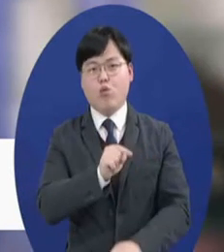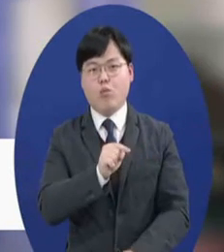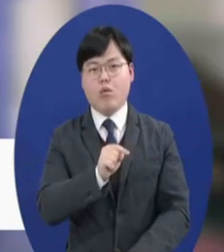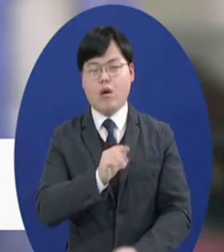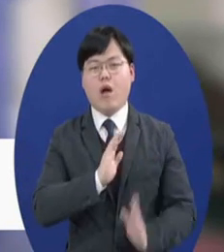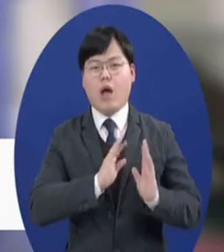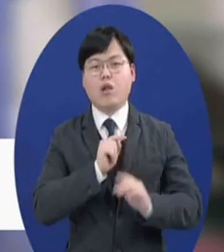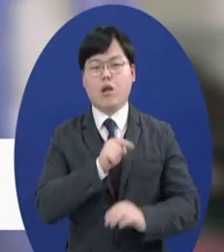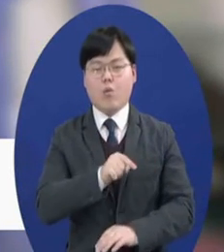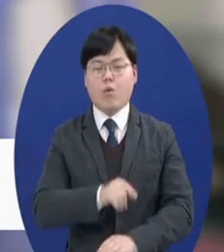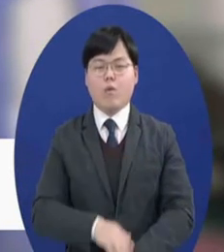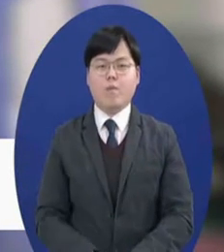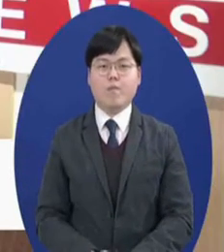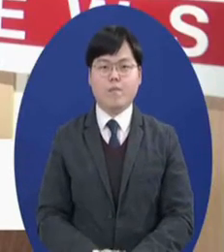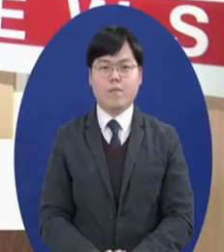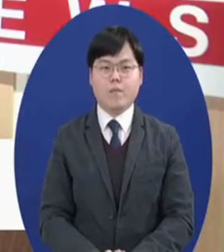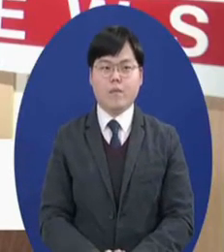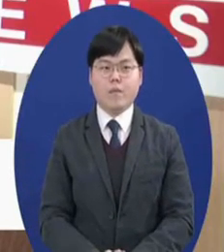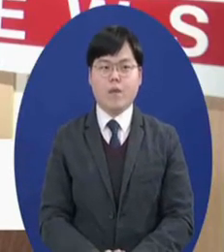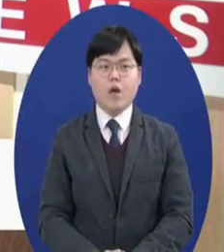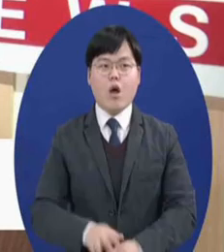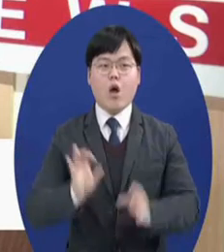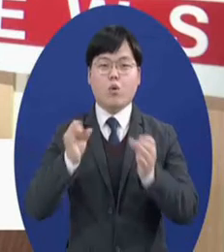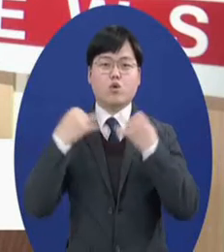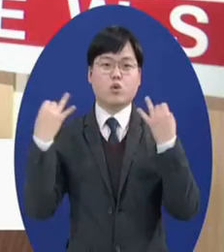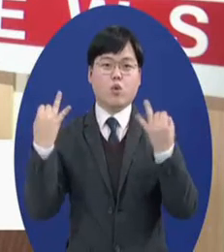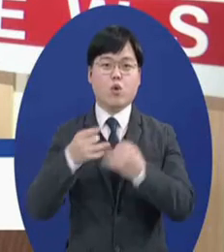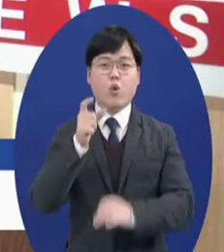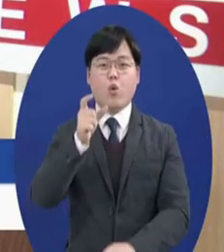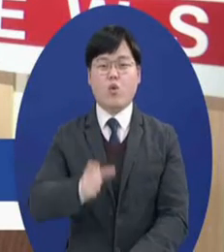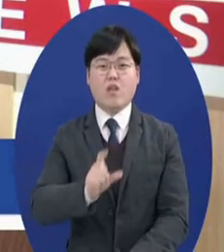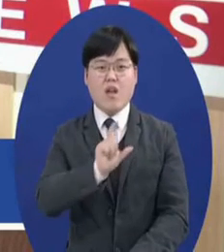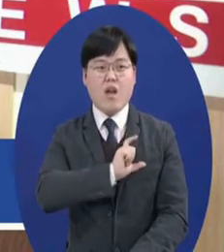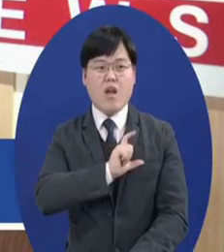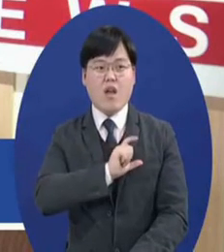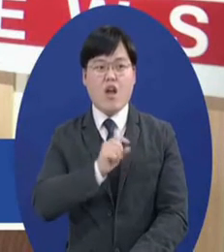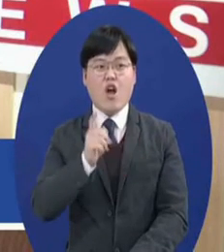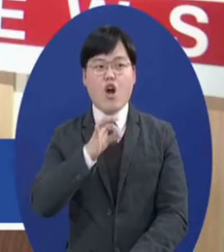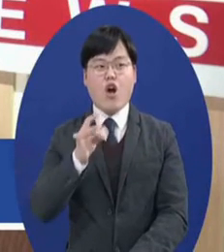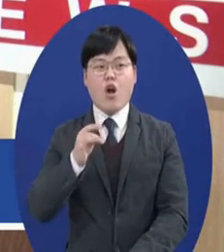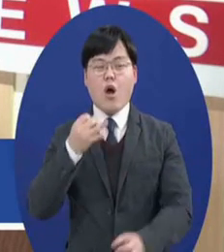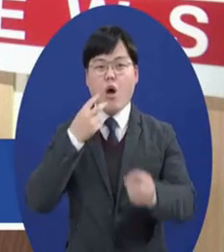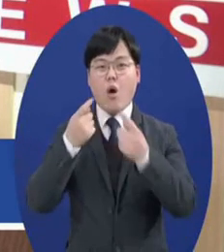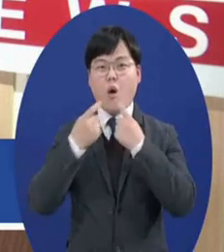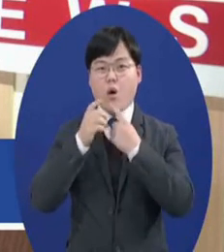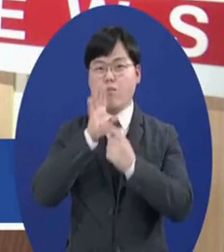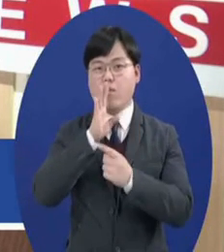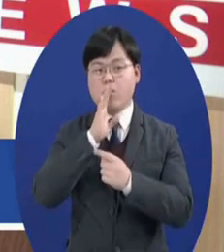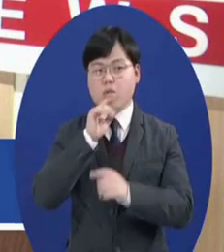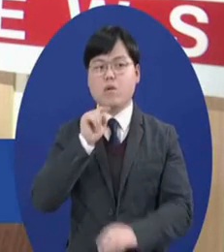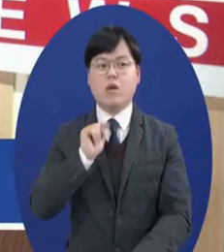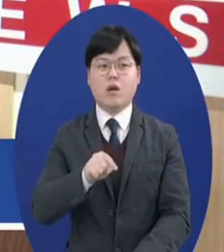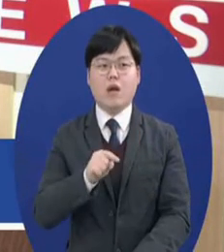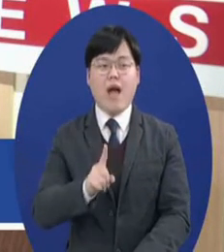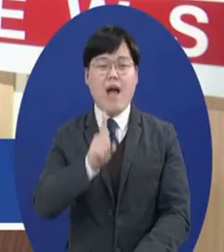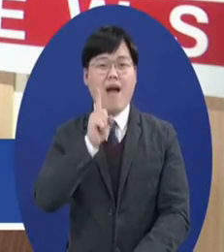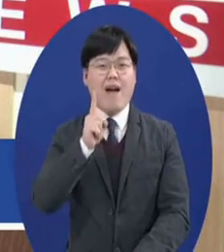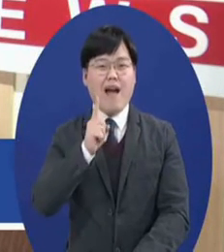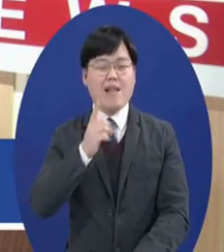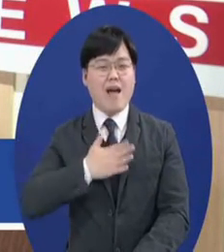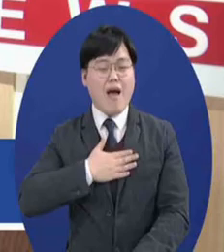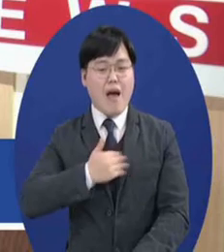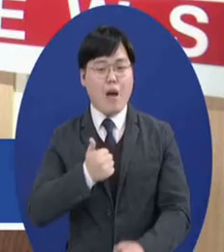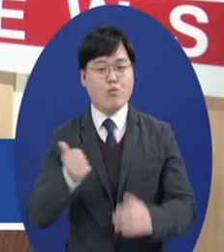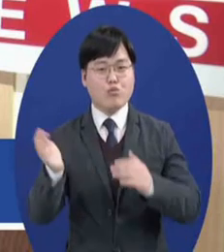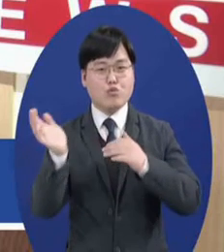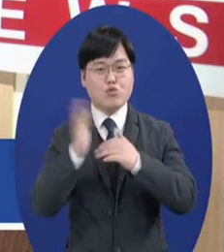суурийг тэрээр хэлж байсан юм. За улсын хурлдах одоо хүний эрхийн дэд тороол энэ асуудлаар хурал хийн. За тэгээд энэ зөвхөн одоо ингэдэ амь